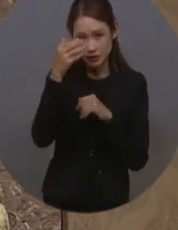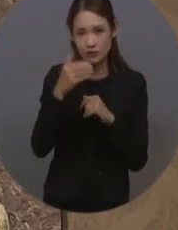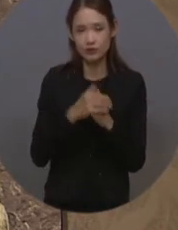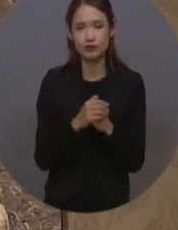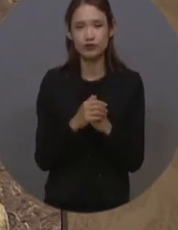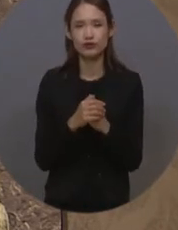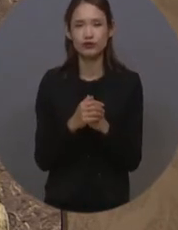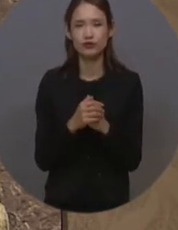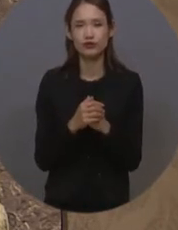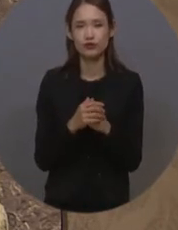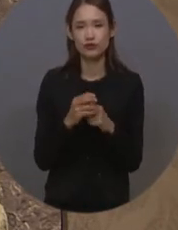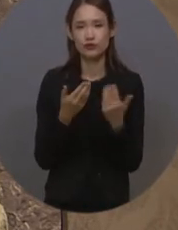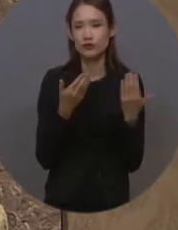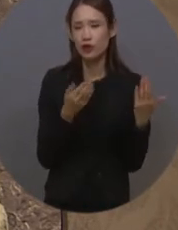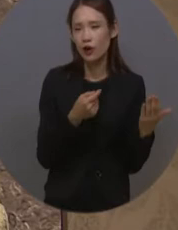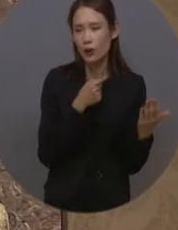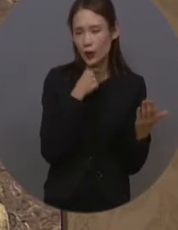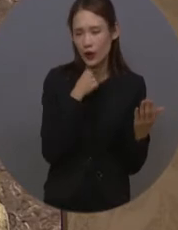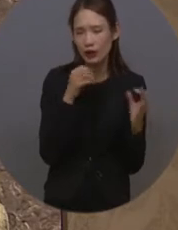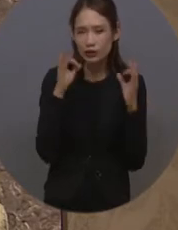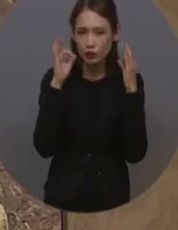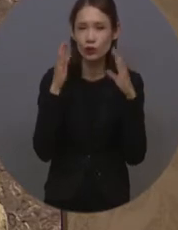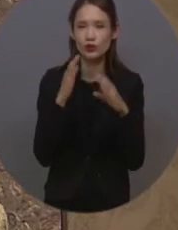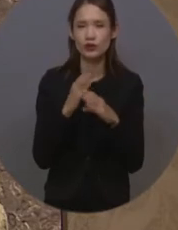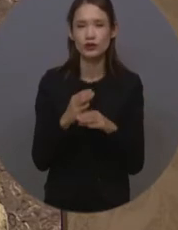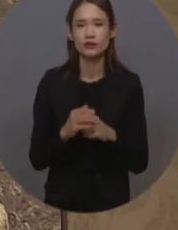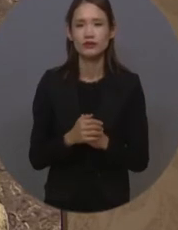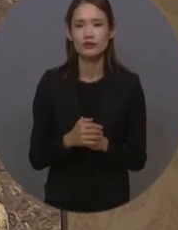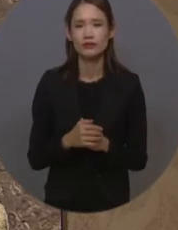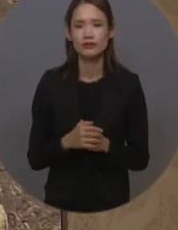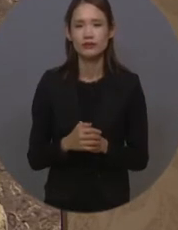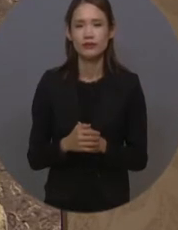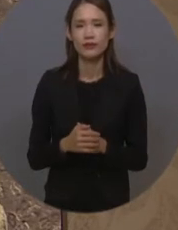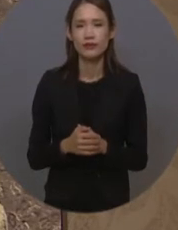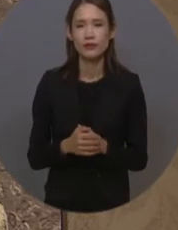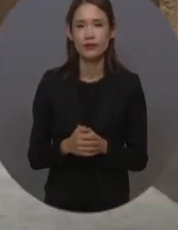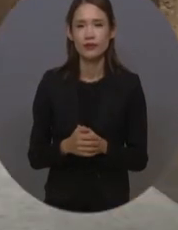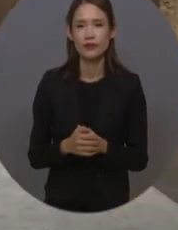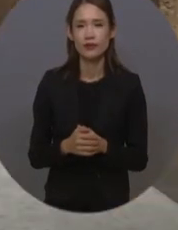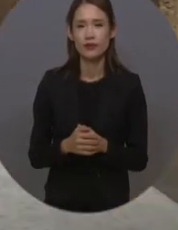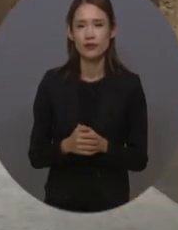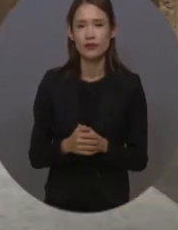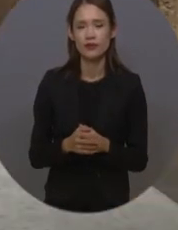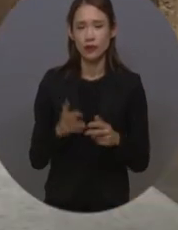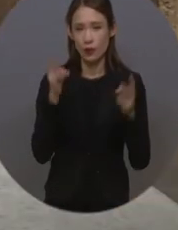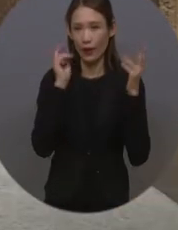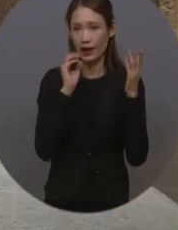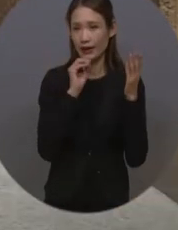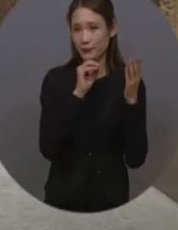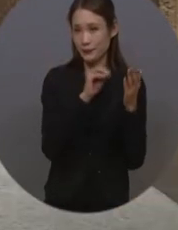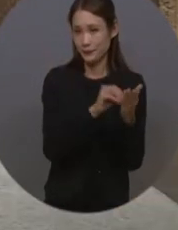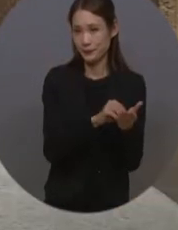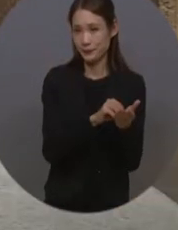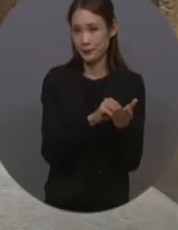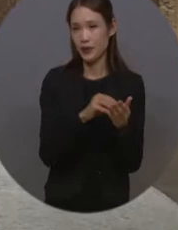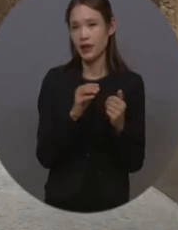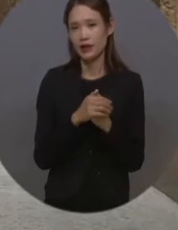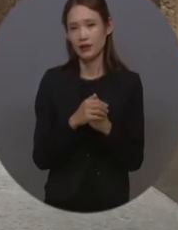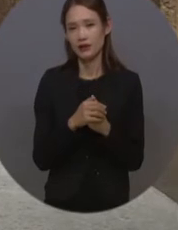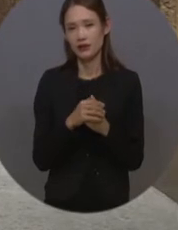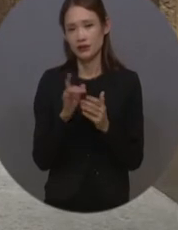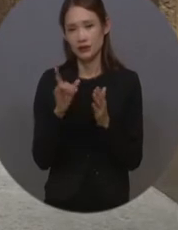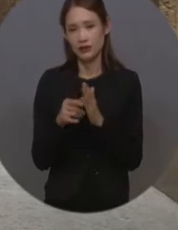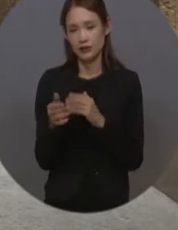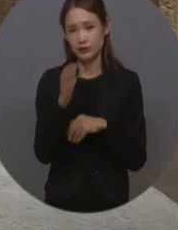이제 선물처럼 드리려고 네. 그렇게 이제 노력을 하고 있습니다. 아, 그러면 입사를 하게 되면 네. 그때부터 이제